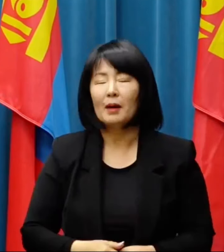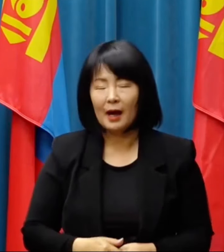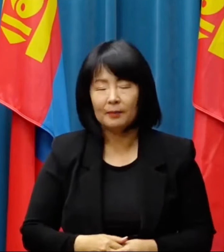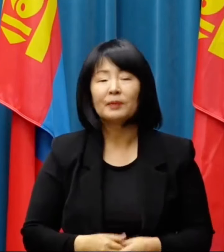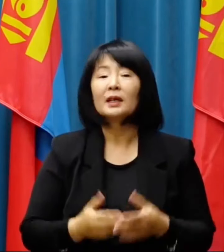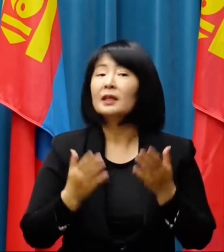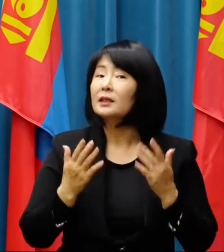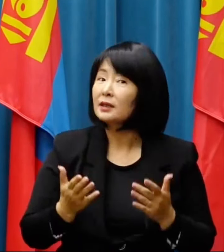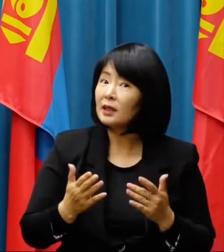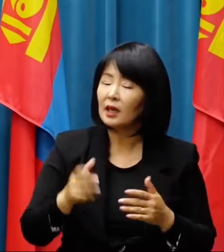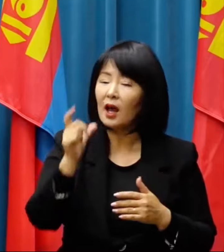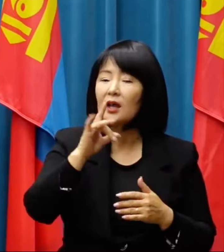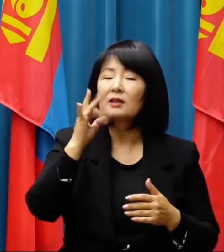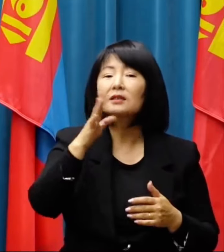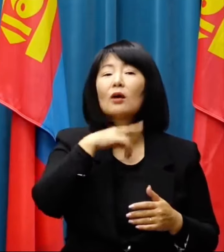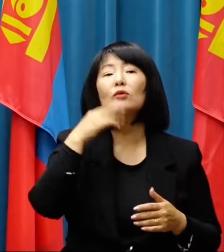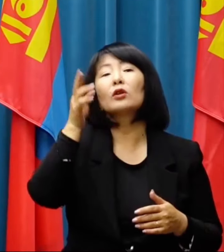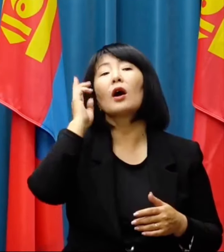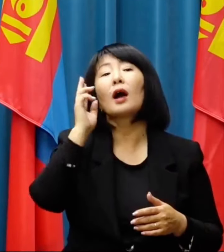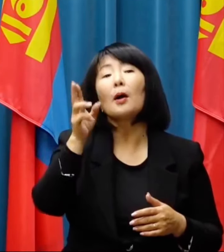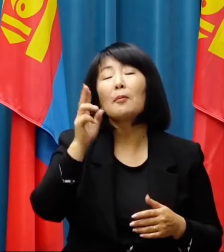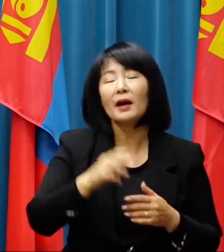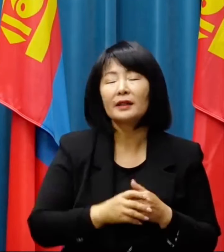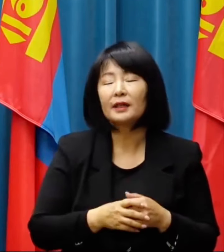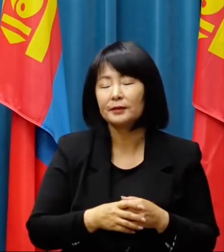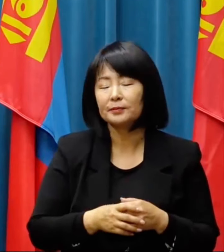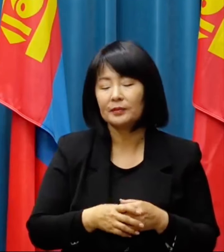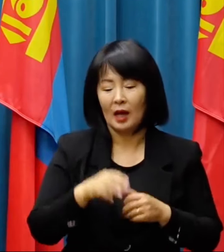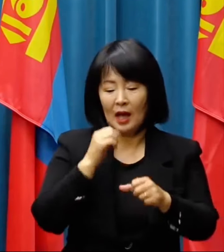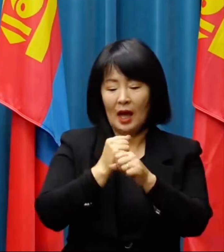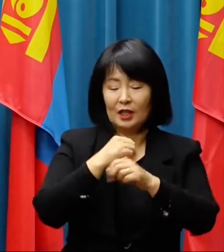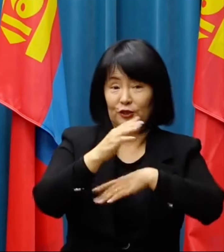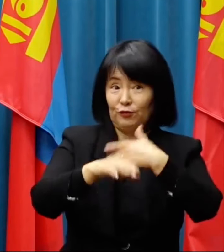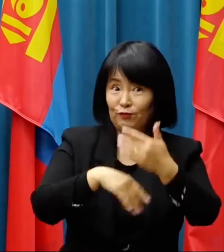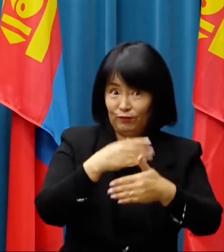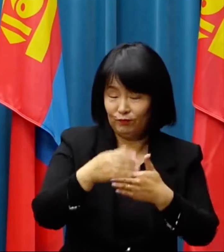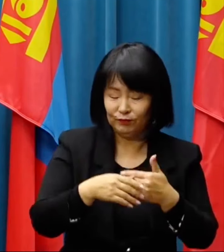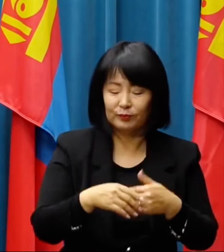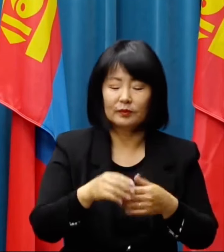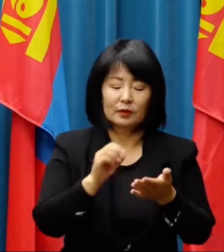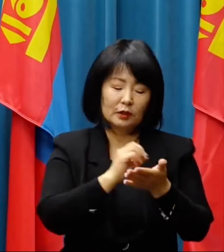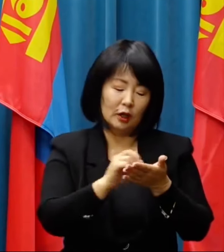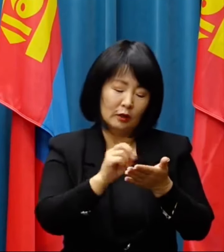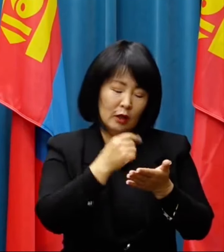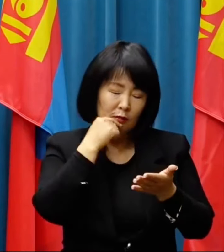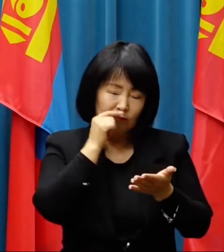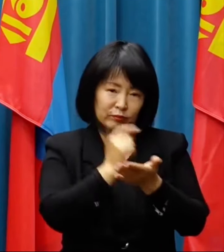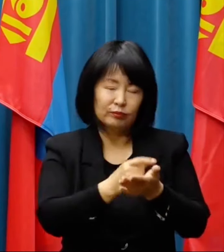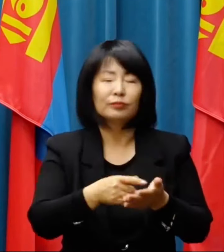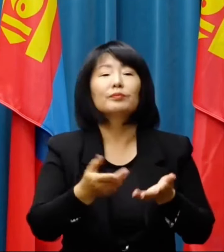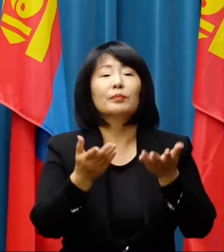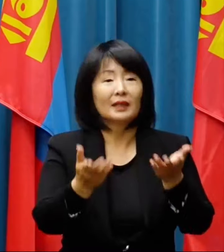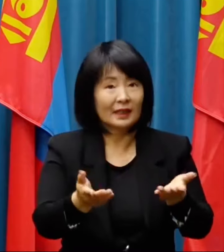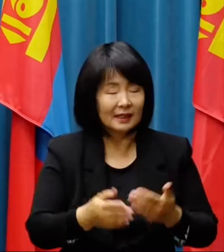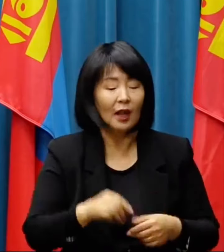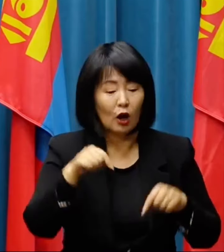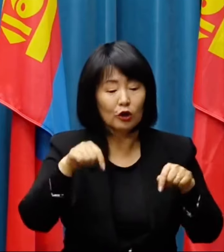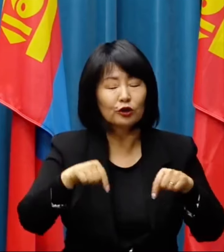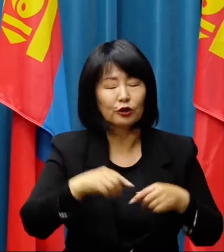ийм учраас бол энэ Эрдэнэс тавталгын офцад компани дээр авч хэрэгжүүлэх арга хэмжээний тогтоол өнөөдрөөр одоо батлагдлаа